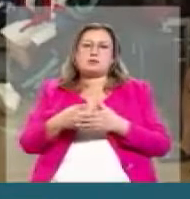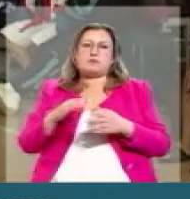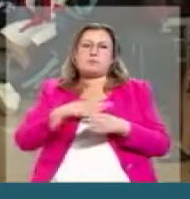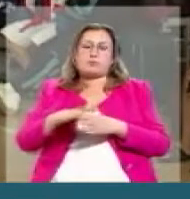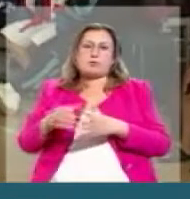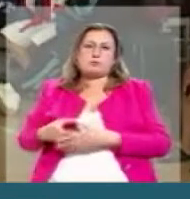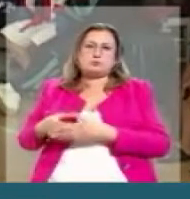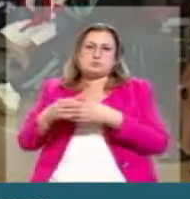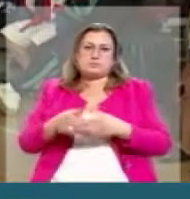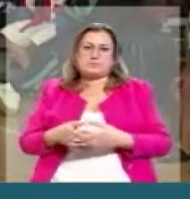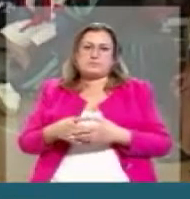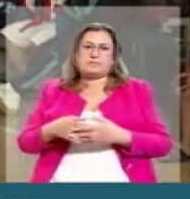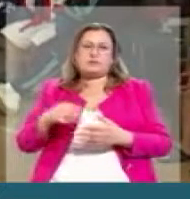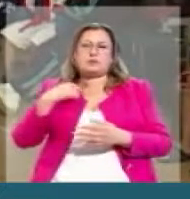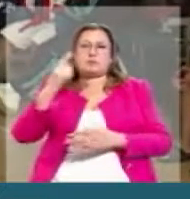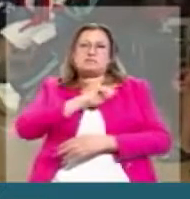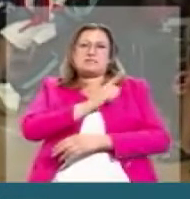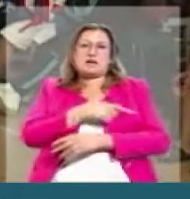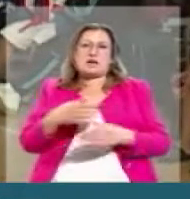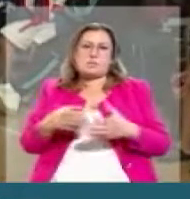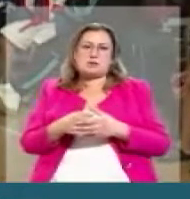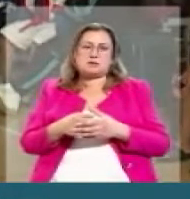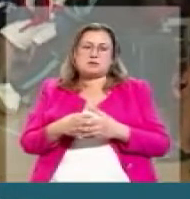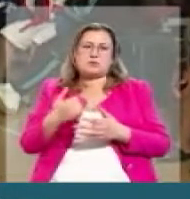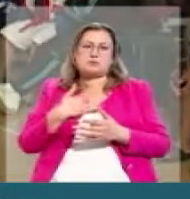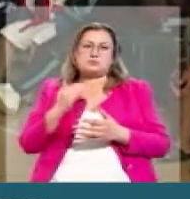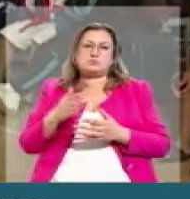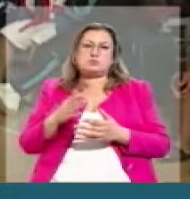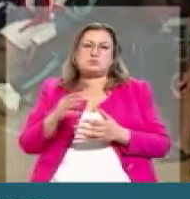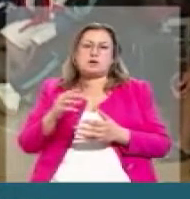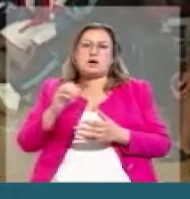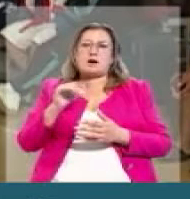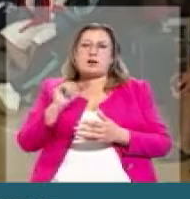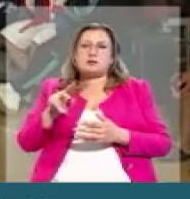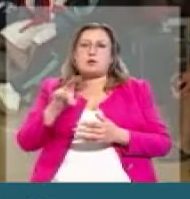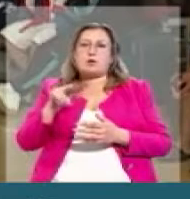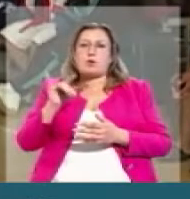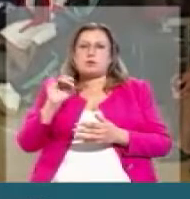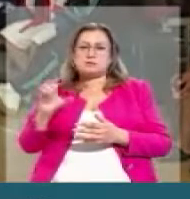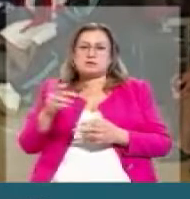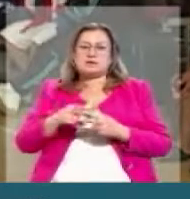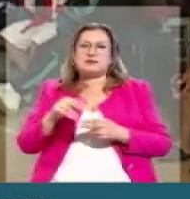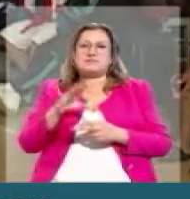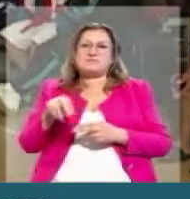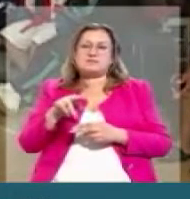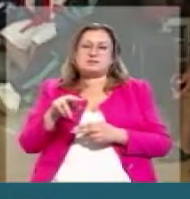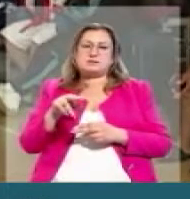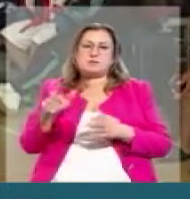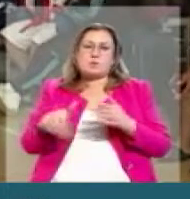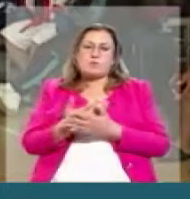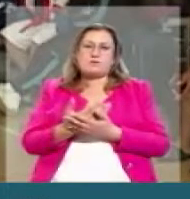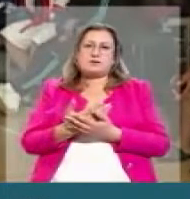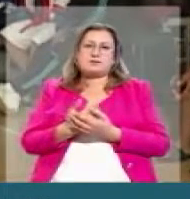составе. Я думаю, сильнейшая команда сегодня у нас будет по Архан-Тарту, Холгрес, потому что эти виды как бы